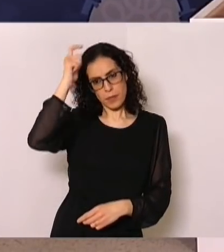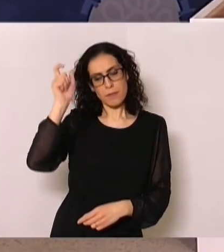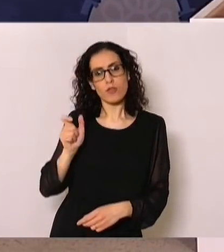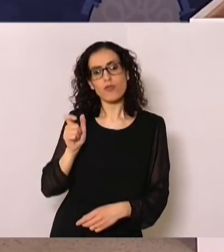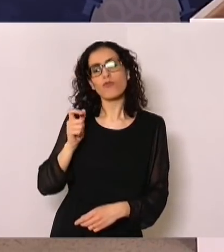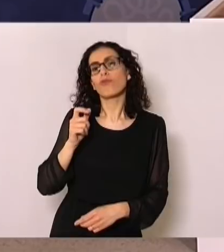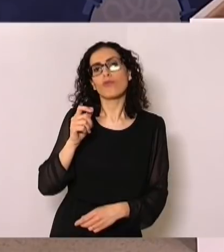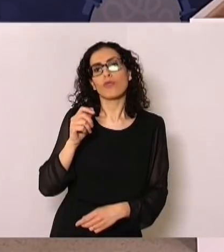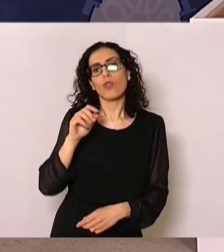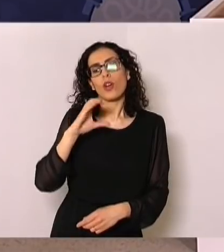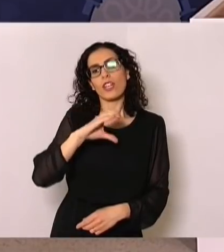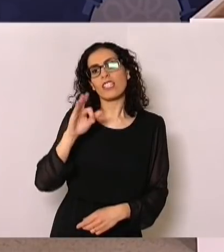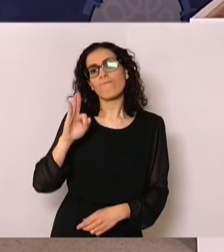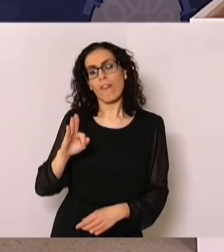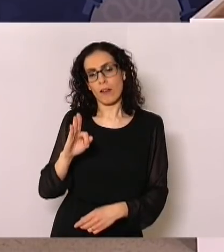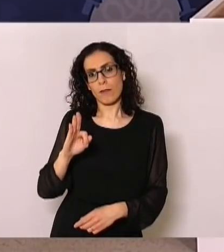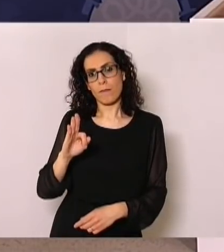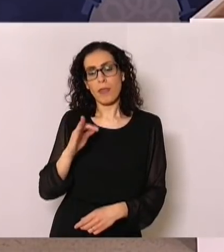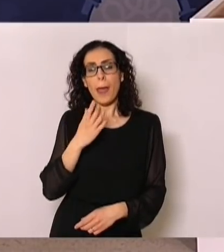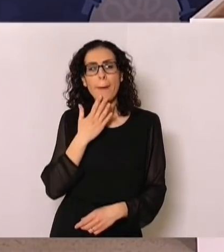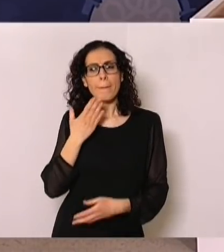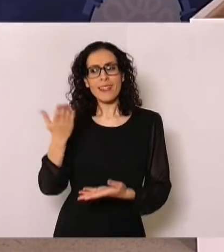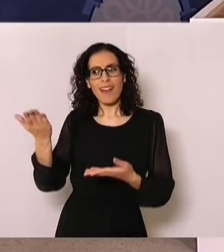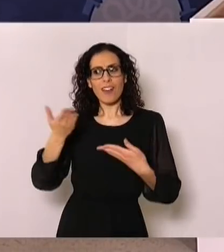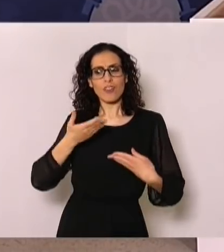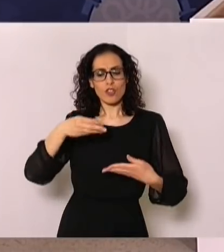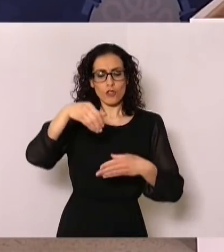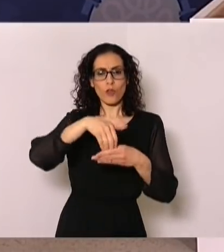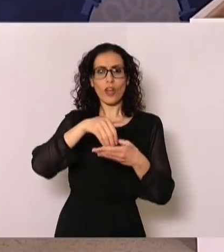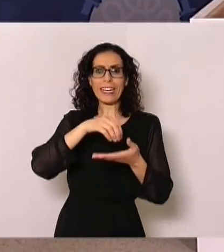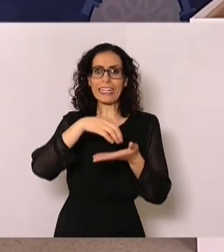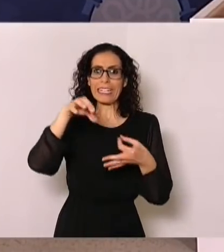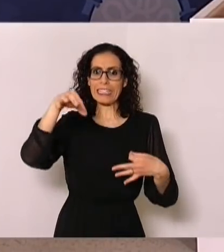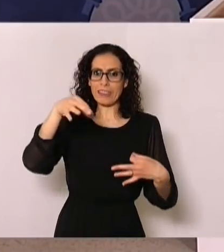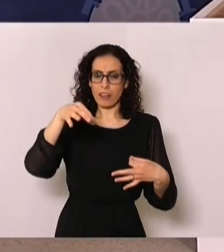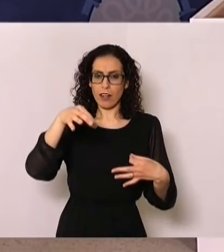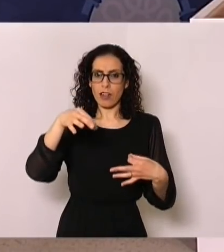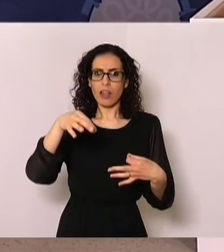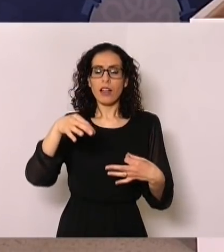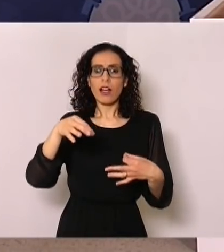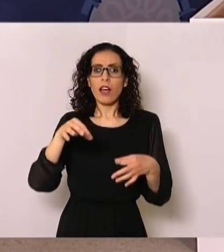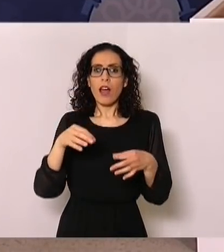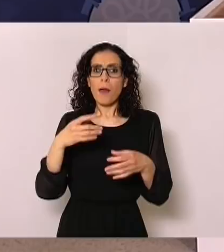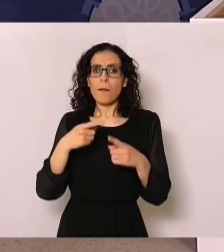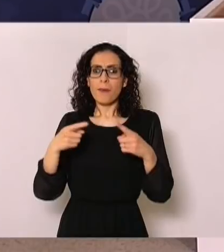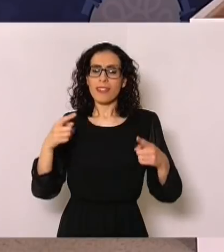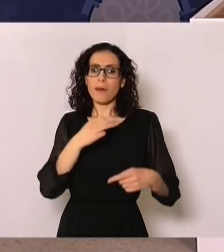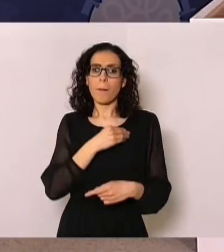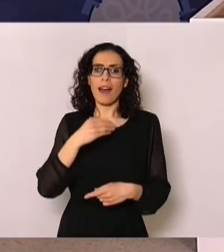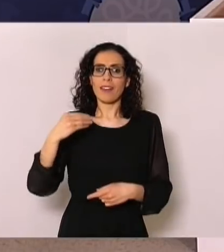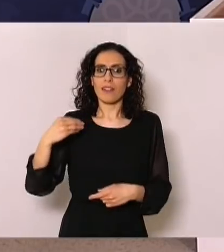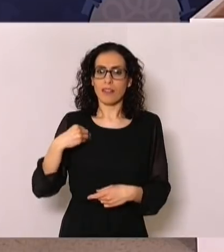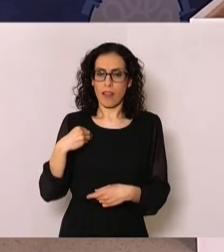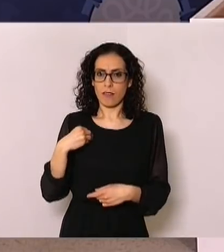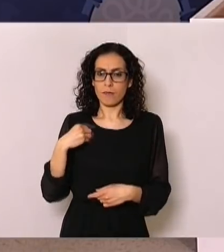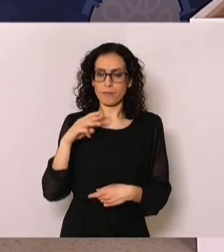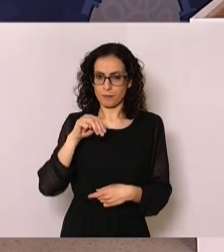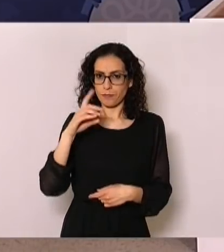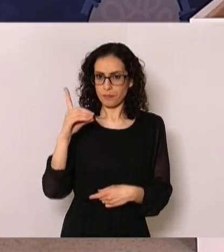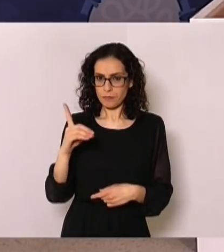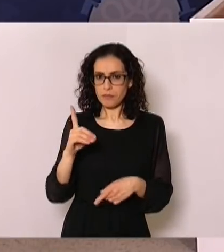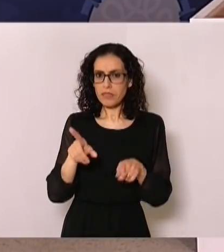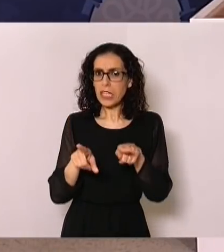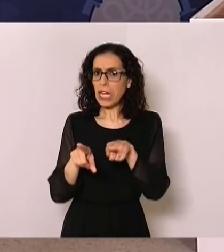Din l-ittra li jirċievu nies minn Mater Dei hija differenti minn dik l-ittra li kien ħabbar il-Ministru li se jkunu qed